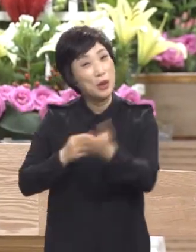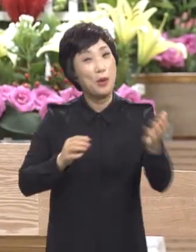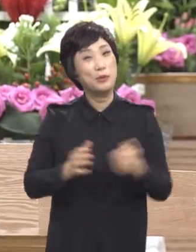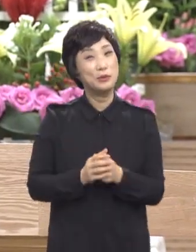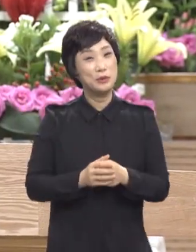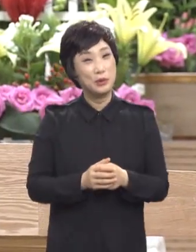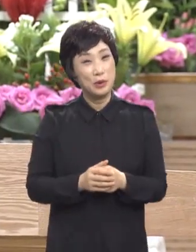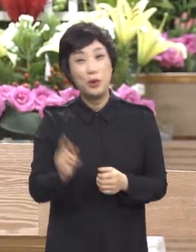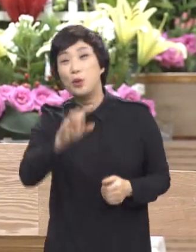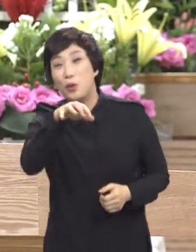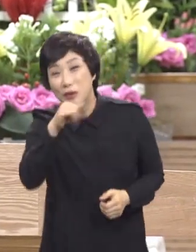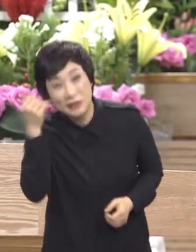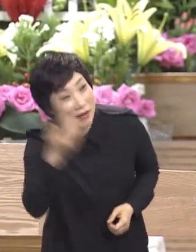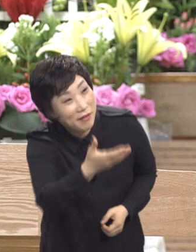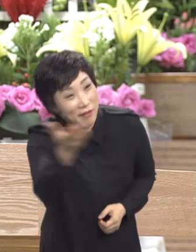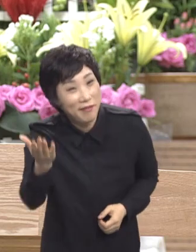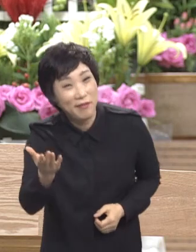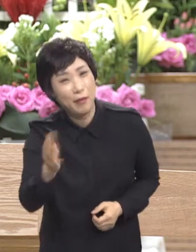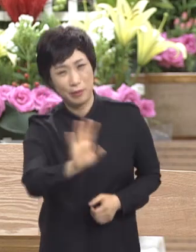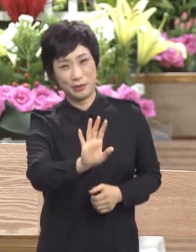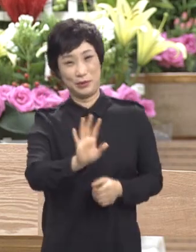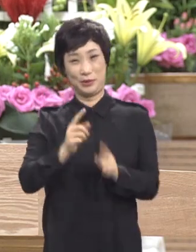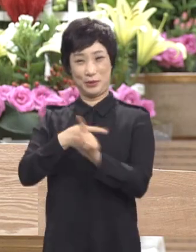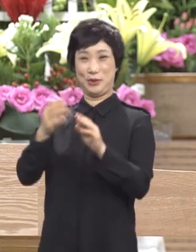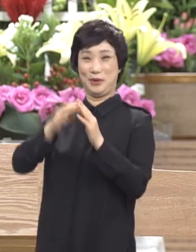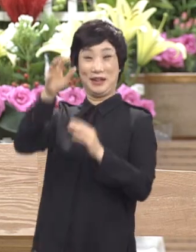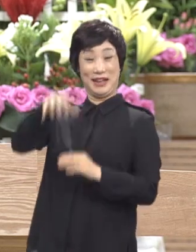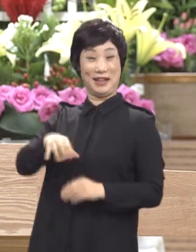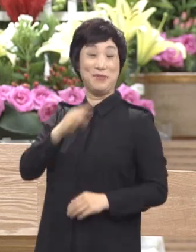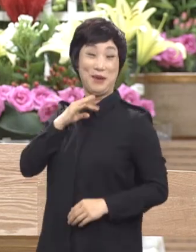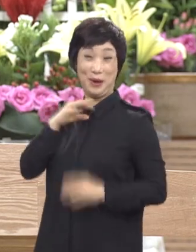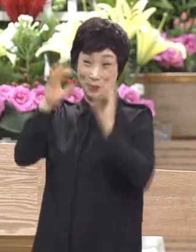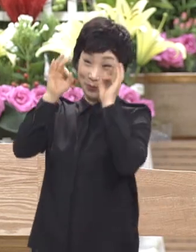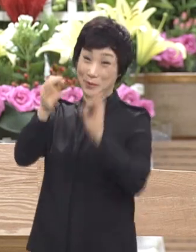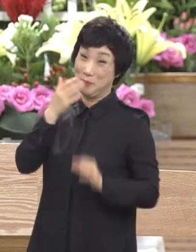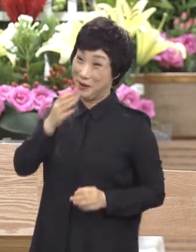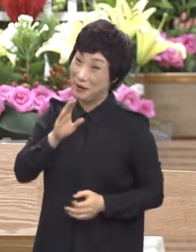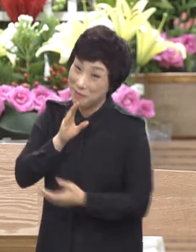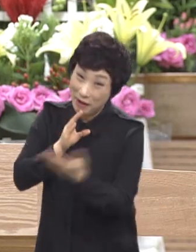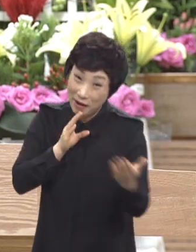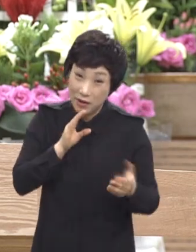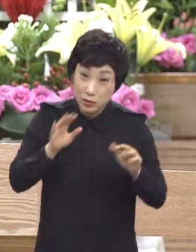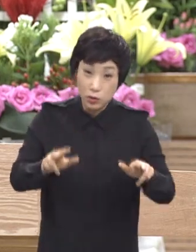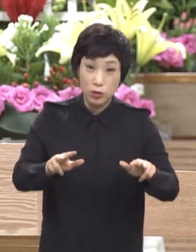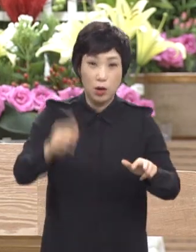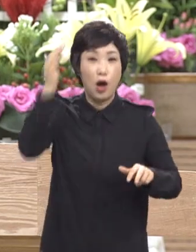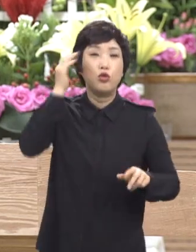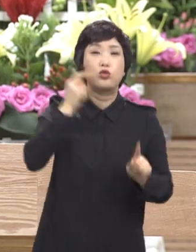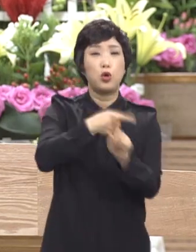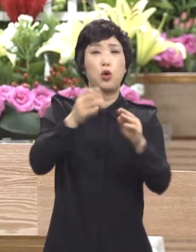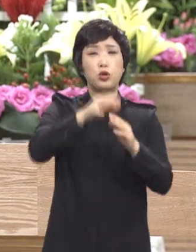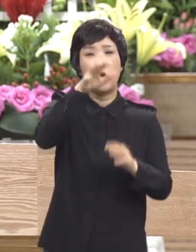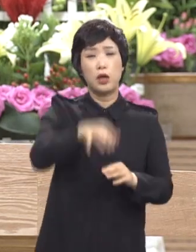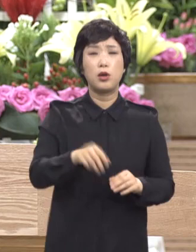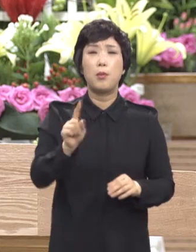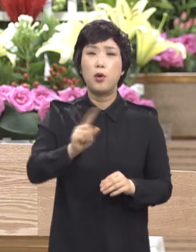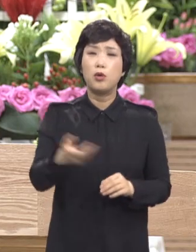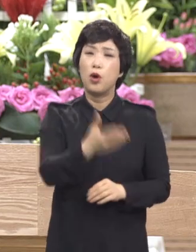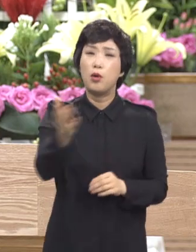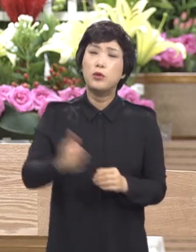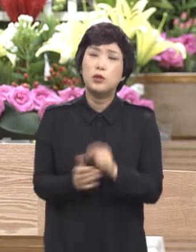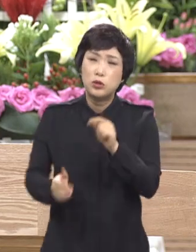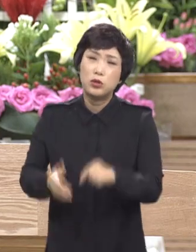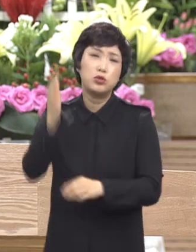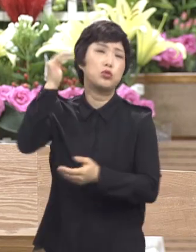어디 있어요? 응? 교회에서만 들을 수 있는데 오늘날의 한국 교회는 이런 소리를 안는다 이